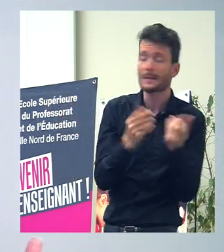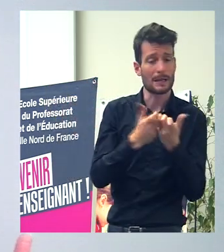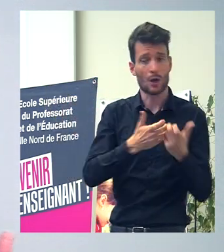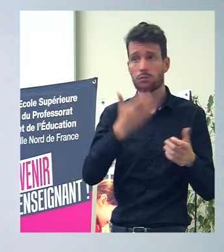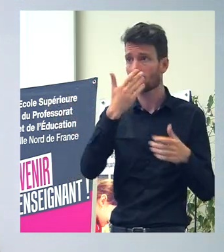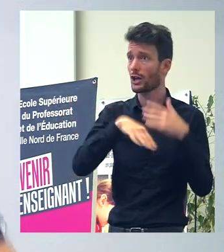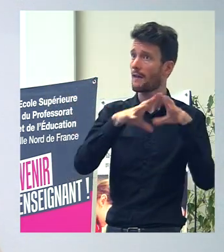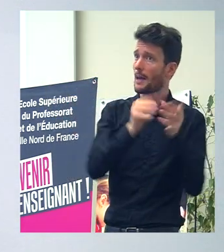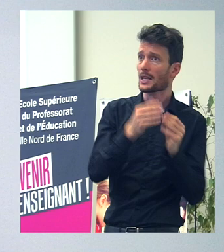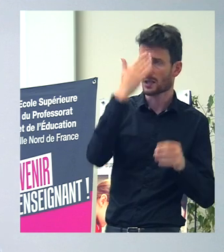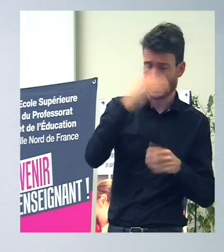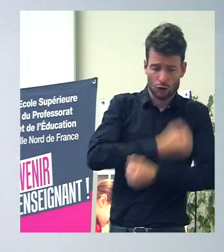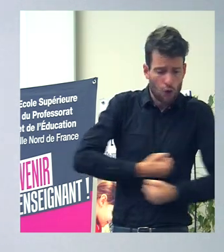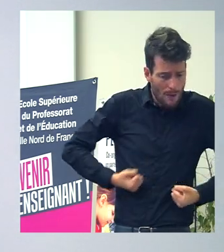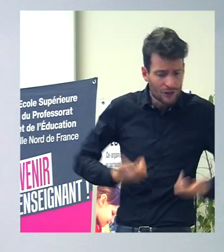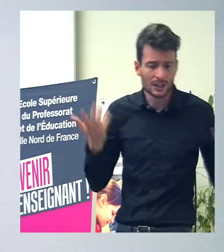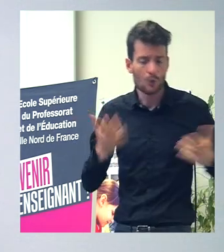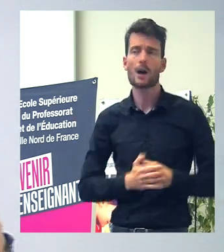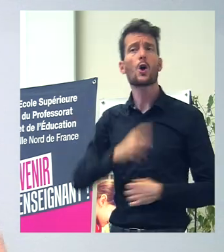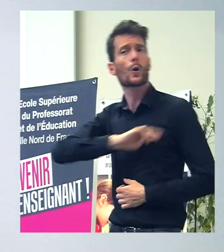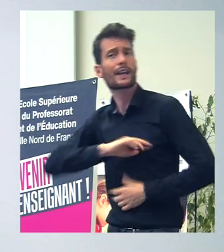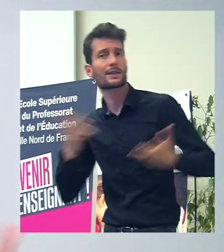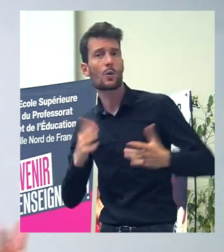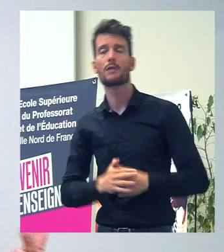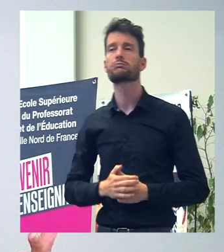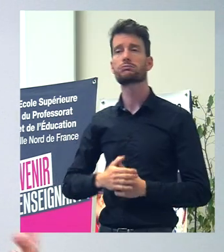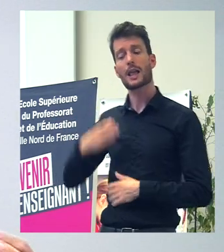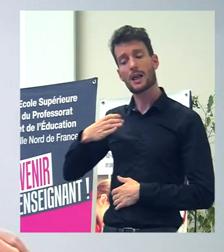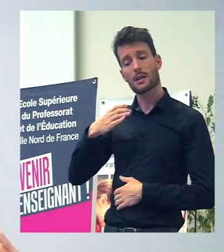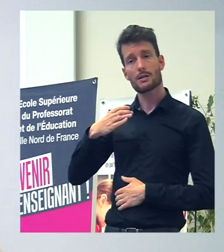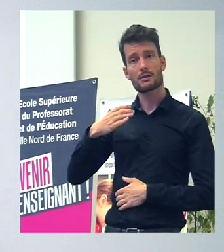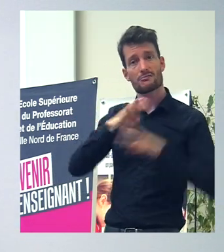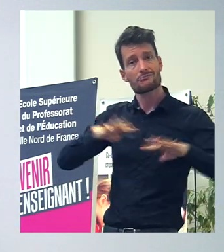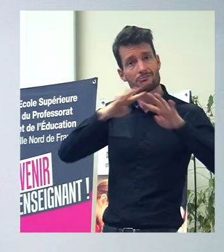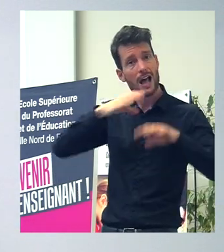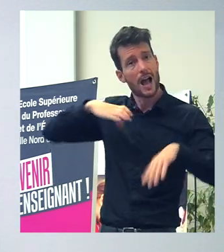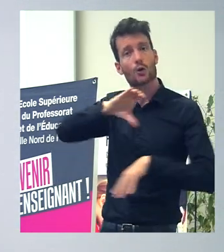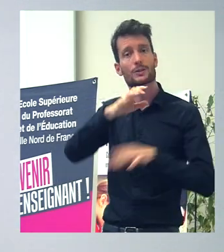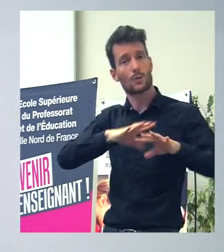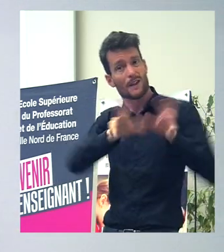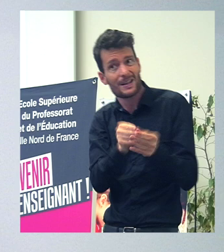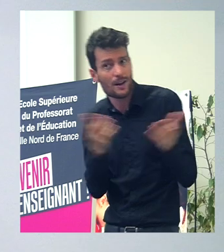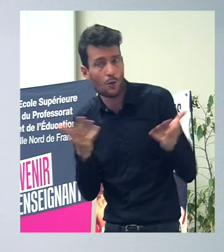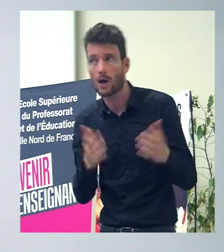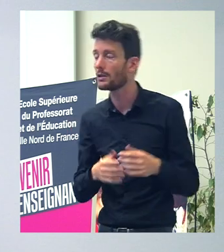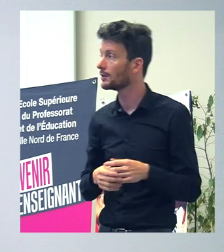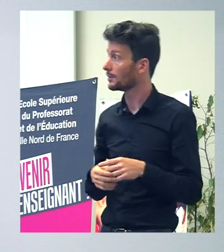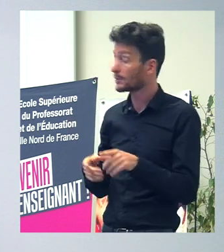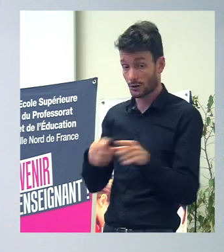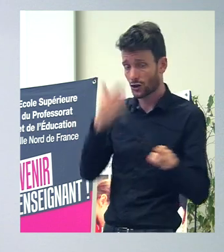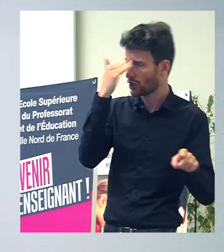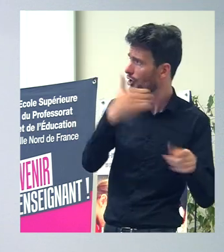allocation familiale, on sait ce que c'est qu'une retraite, etc., etc. Pourquoi est-ce qu'on n'en parlerait pas à